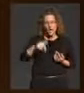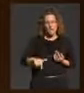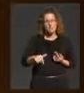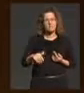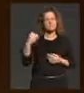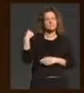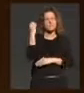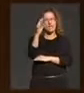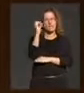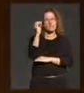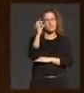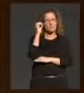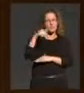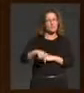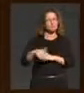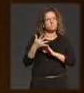zela aipatu nuen.